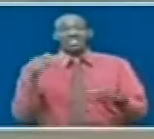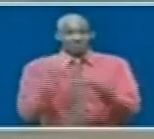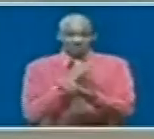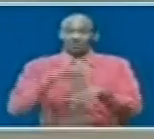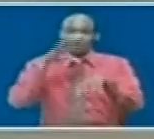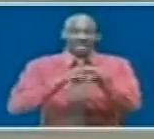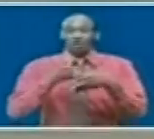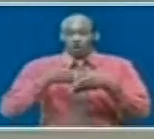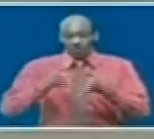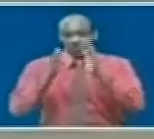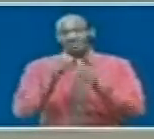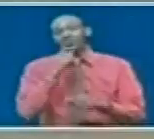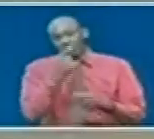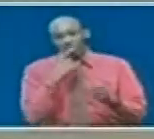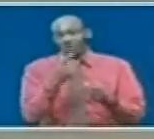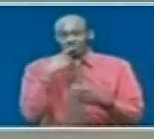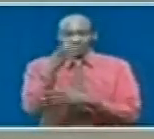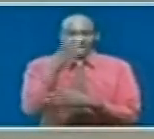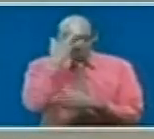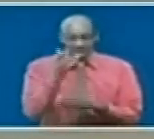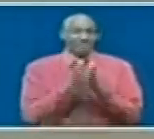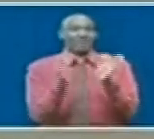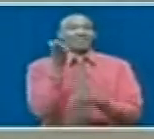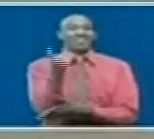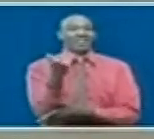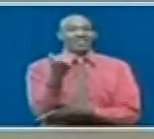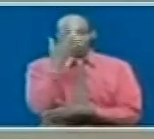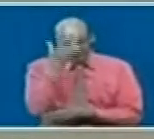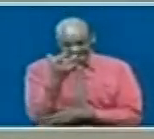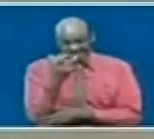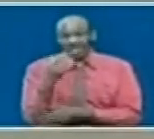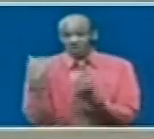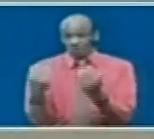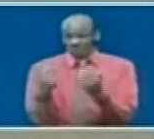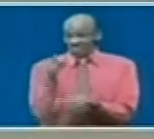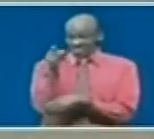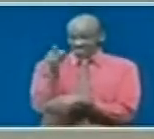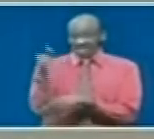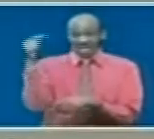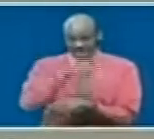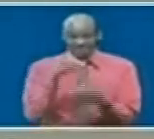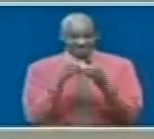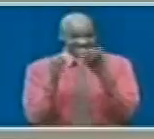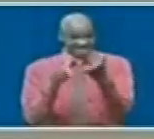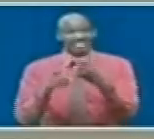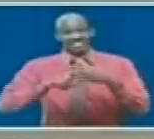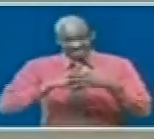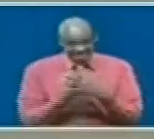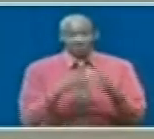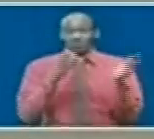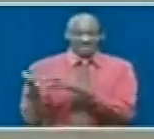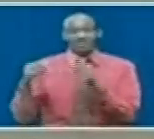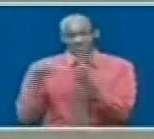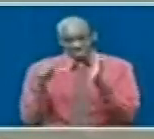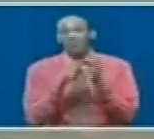ya kuweza kuzungumza ama kuhutubia umma kwenye mkutano huo. Hii baada ya vijana waliofika kwenye mkutano huo kuanza kuzua cheche